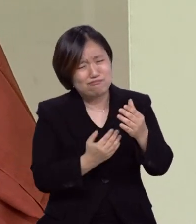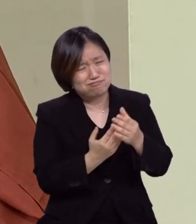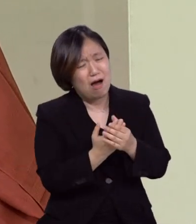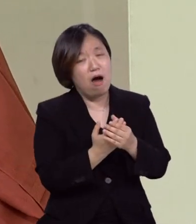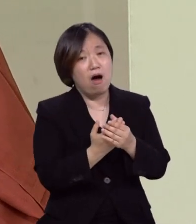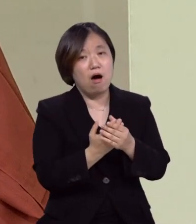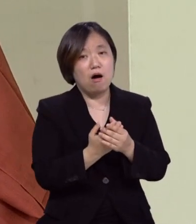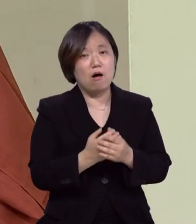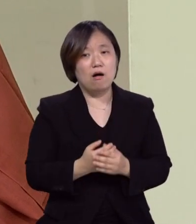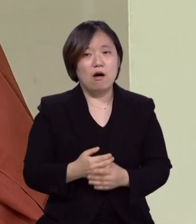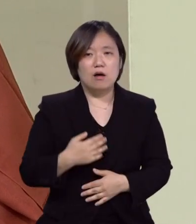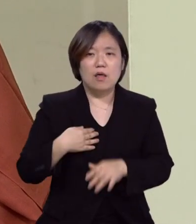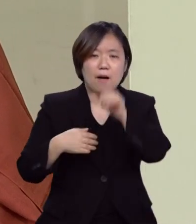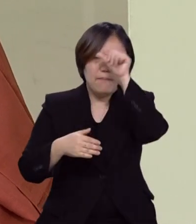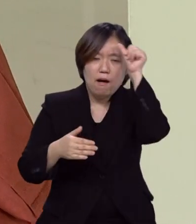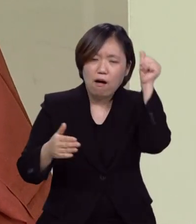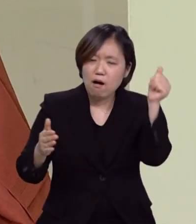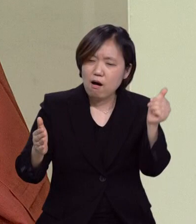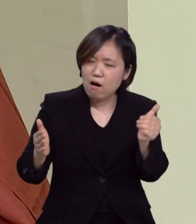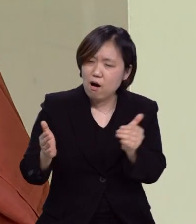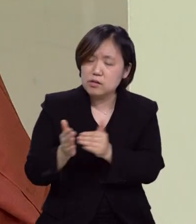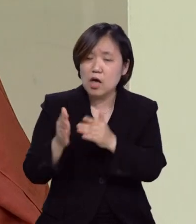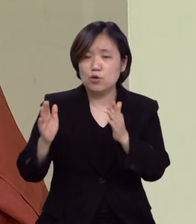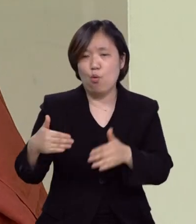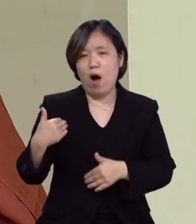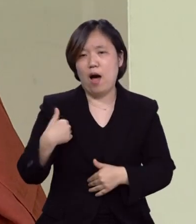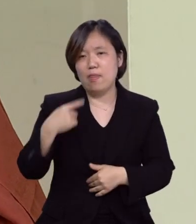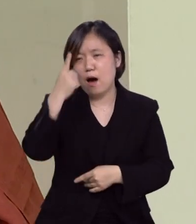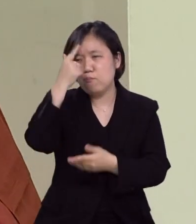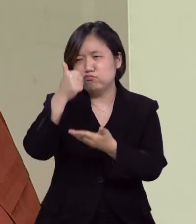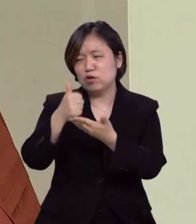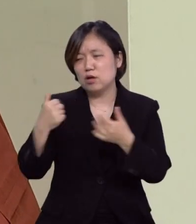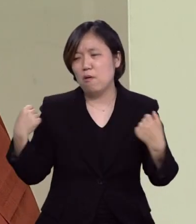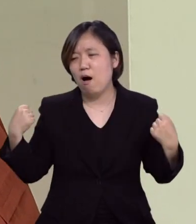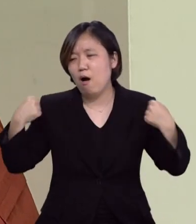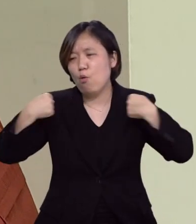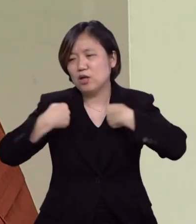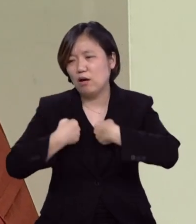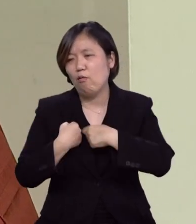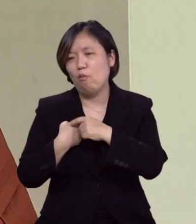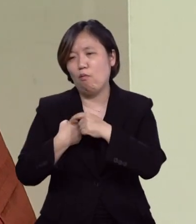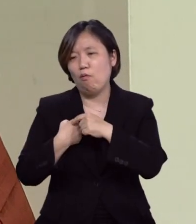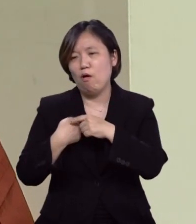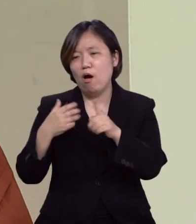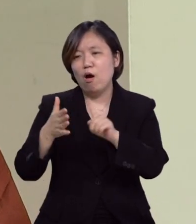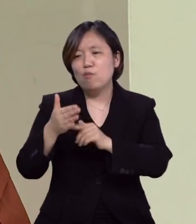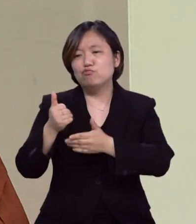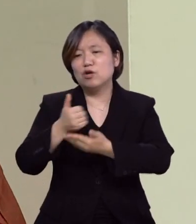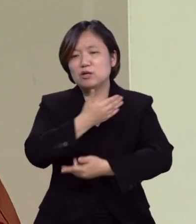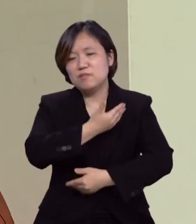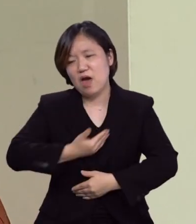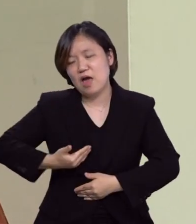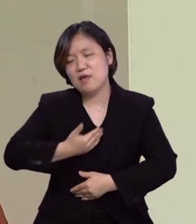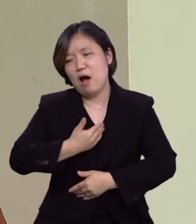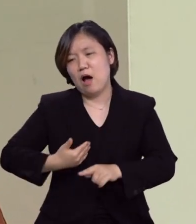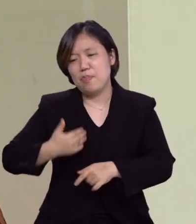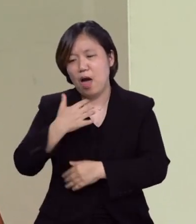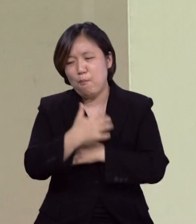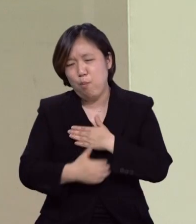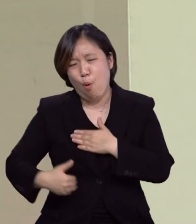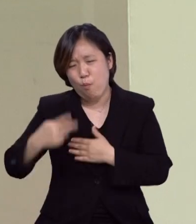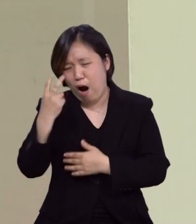평생 승복 입고 있다가 부처님 제자로서 내가 내 몸 관리 제대로 못해서 내가